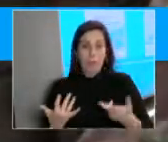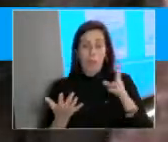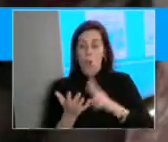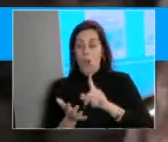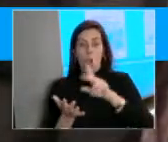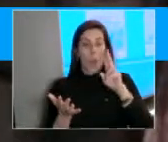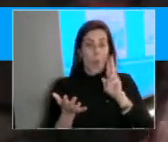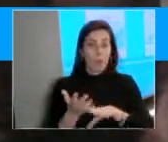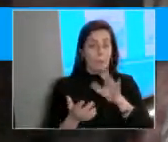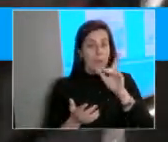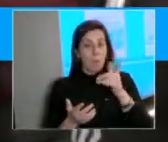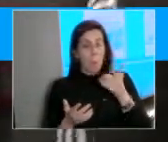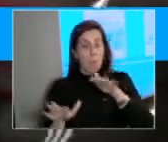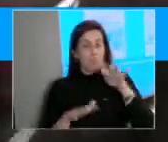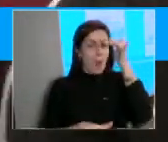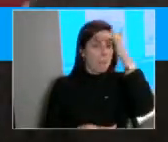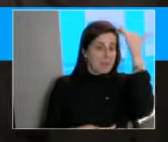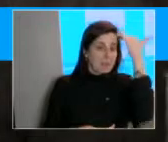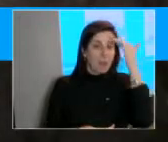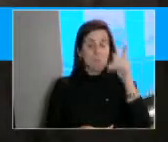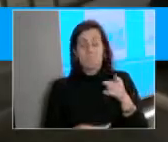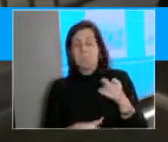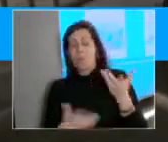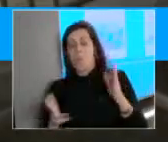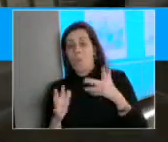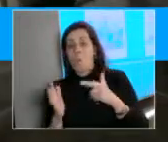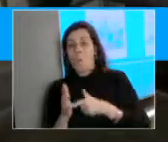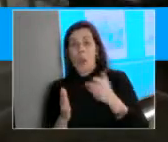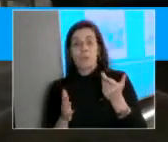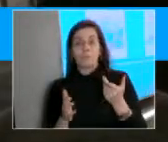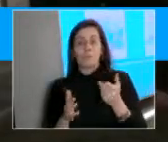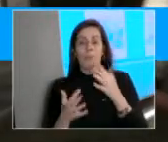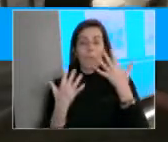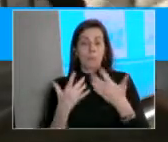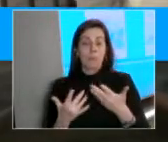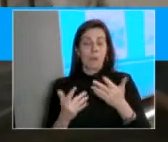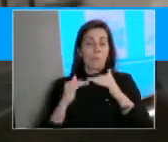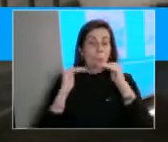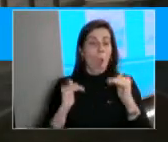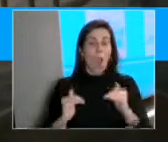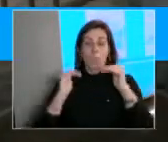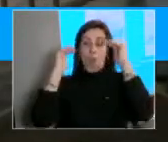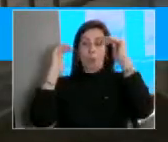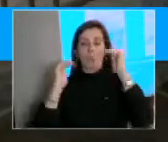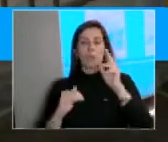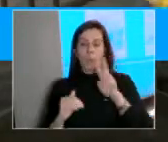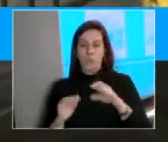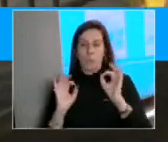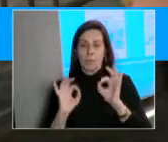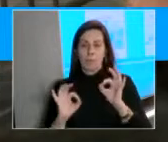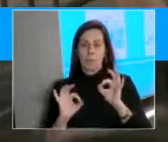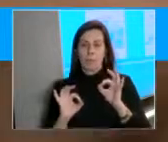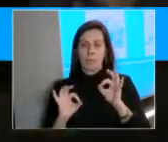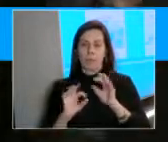לא נכונים, האם הם מגזימים, זאת אומרת, האם הערכות, הם נותנים דווקא הערכות חוסר, זאת אומרת שזה המספרים נמוכים יותר או גבוהים יותר. יש פה למעשה את